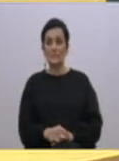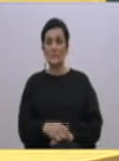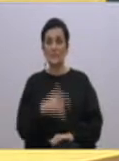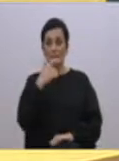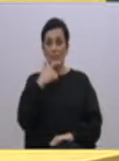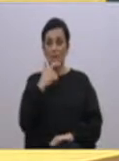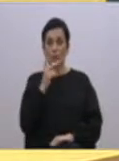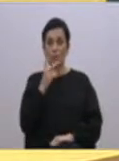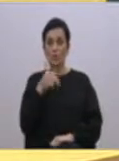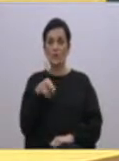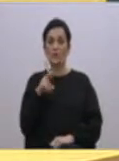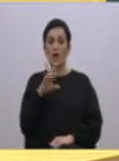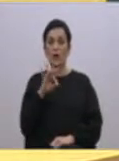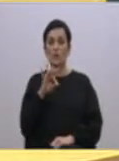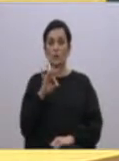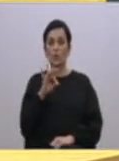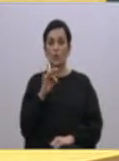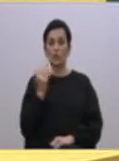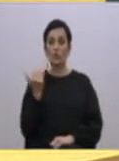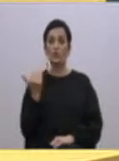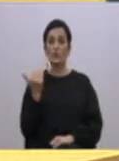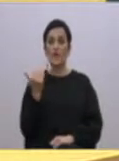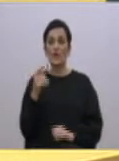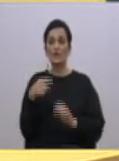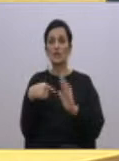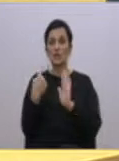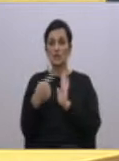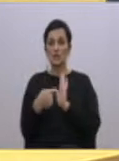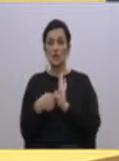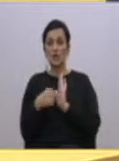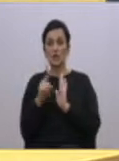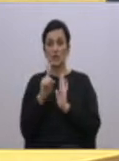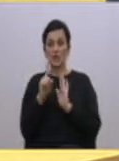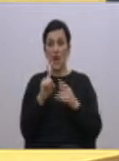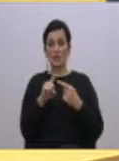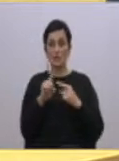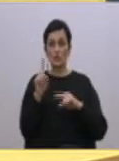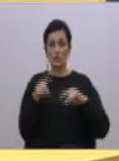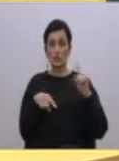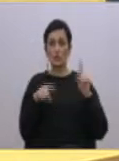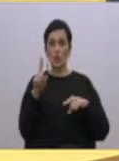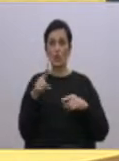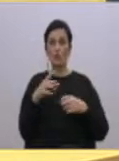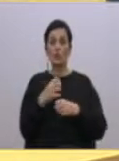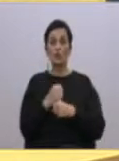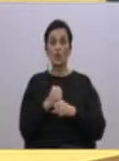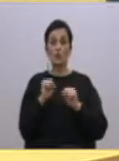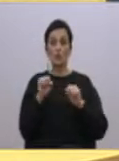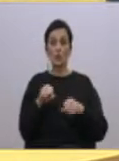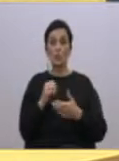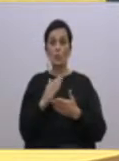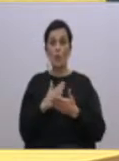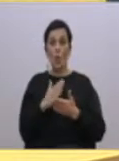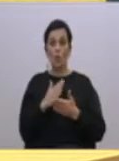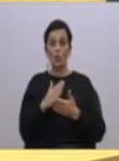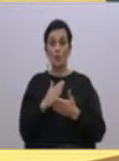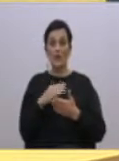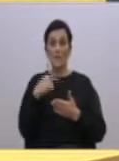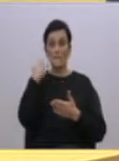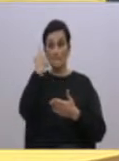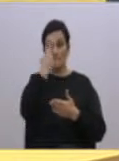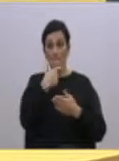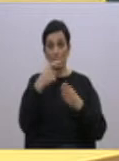ბატონ ლადო, თქვენი კითხვას რაც შეეხება ზოგადად შეზღუდული შესაძლებლობის მქონე